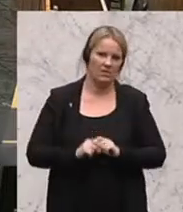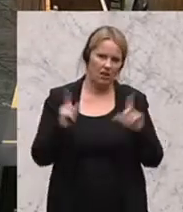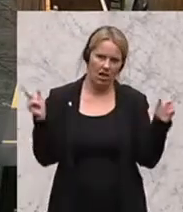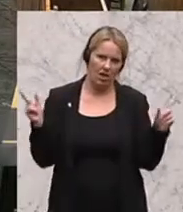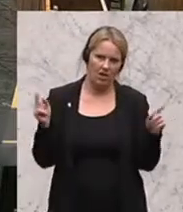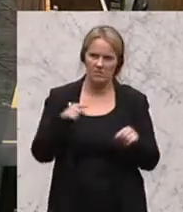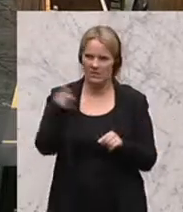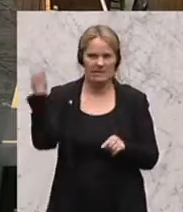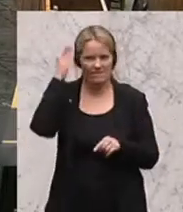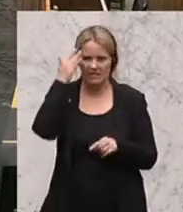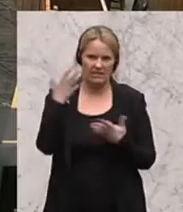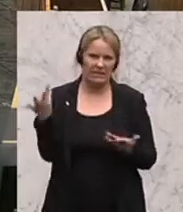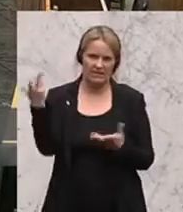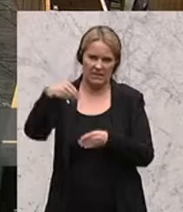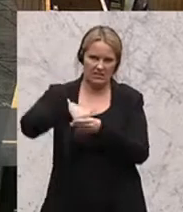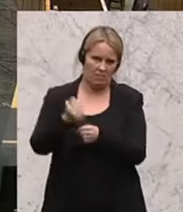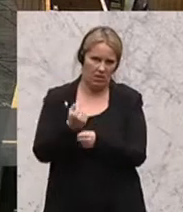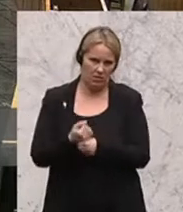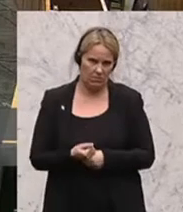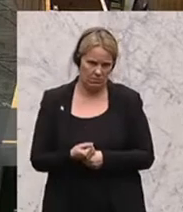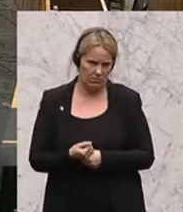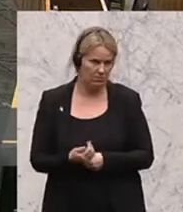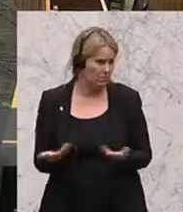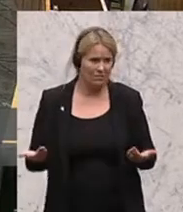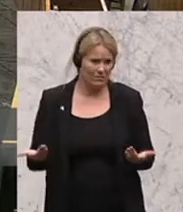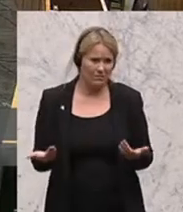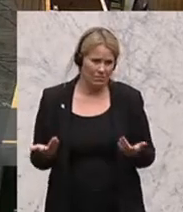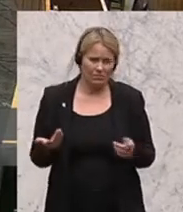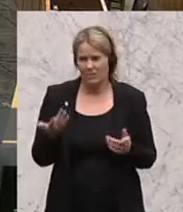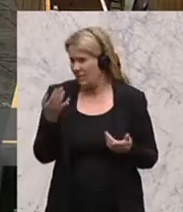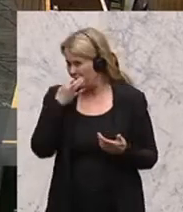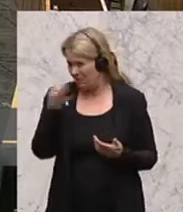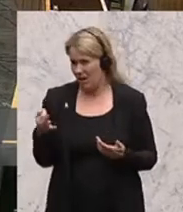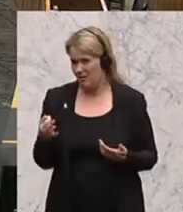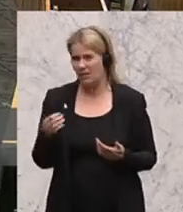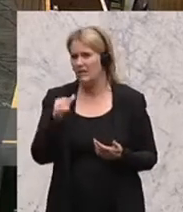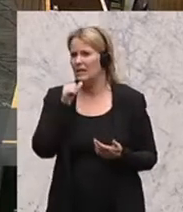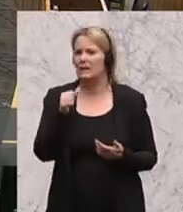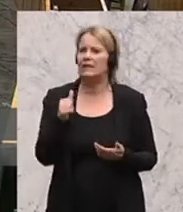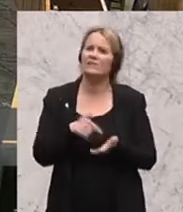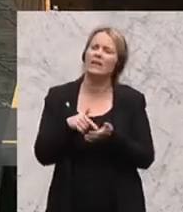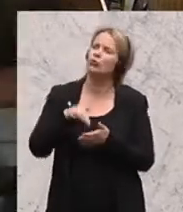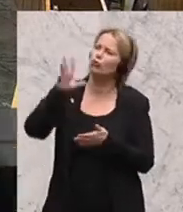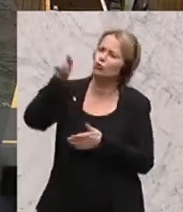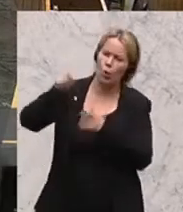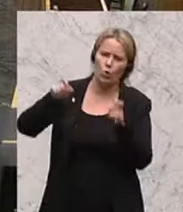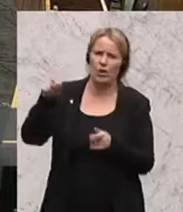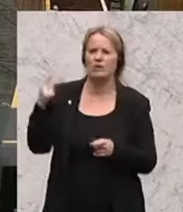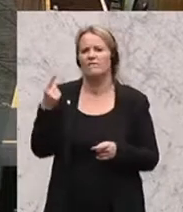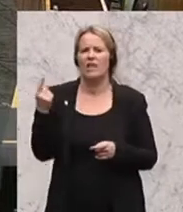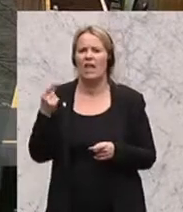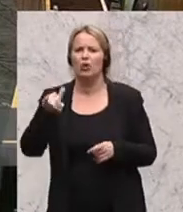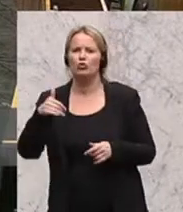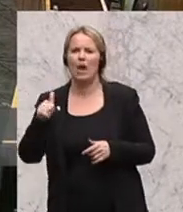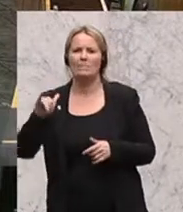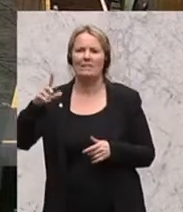denn sie wissen nicht, was sie tun. Und es ist halt einfach einmal die Frage, nicht um deren Schönheit. Sie können sich darüber streiten, wer jetzt der James